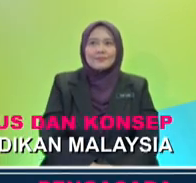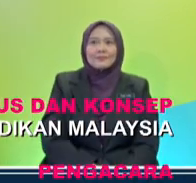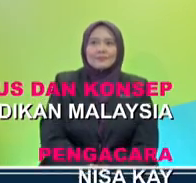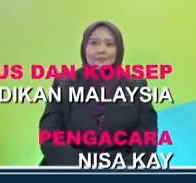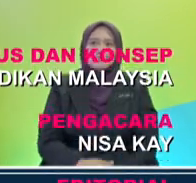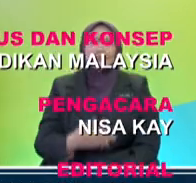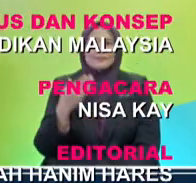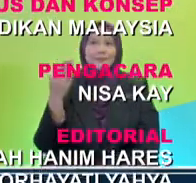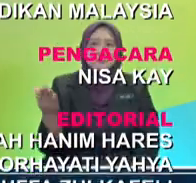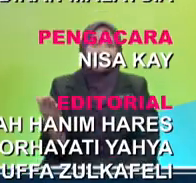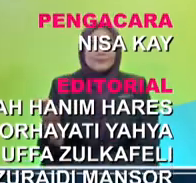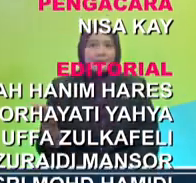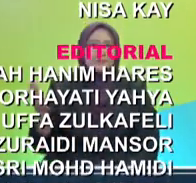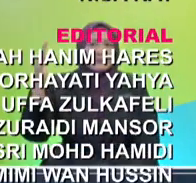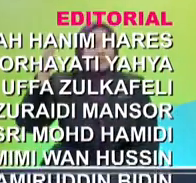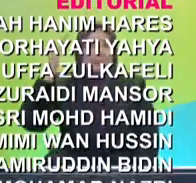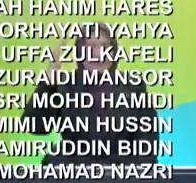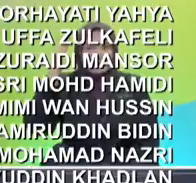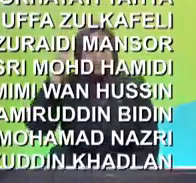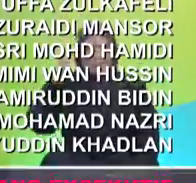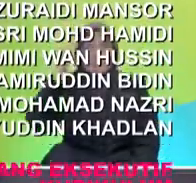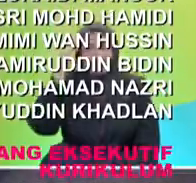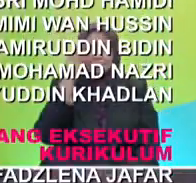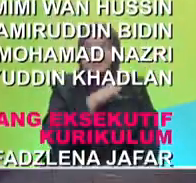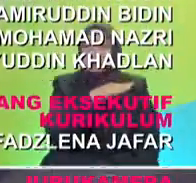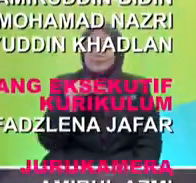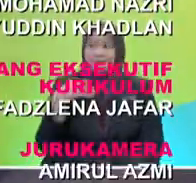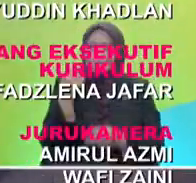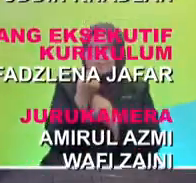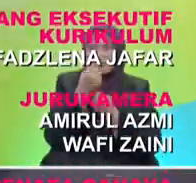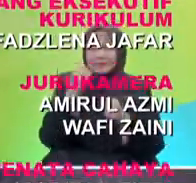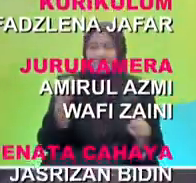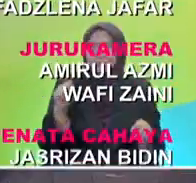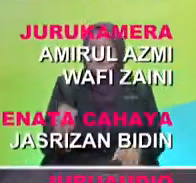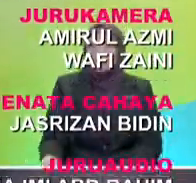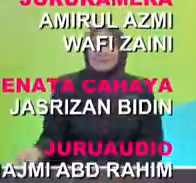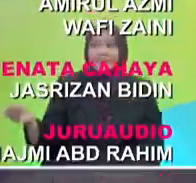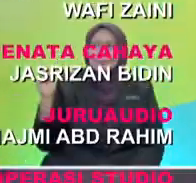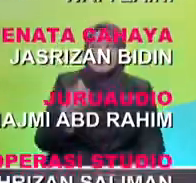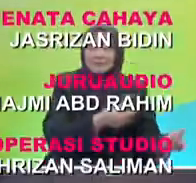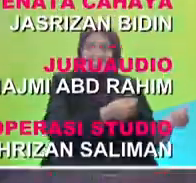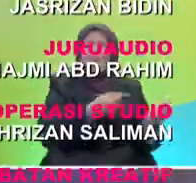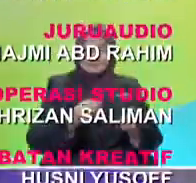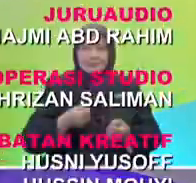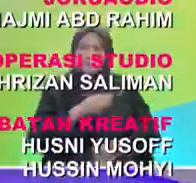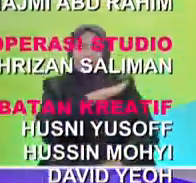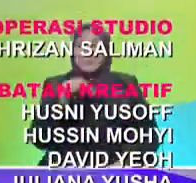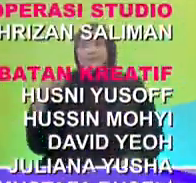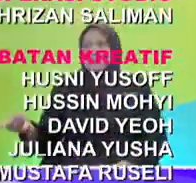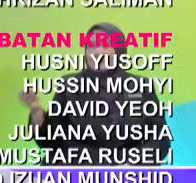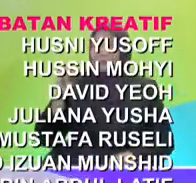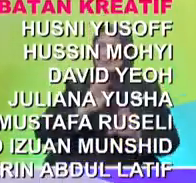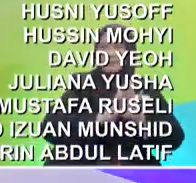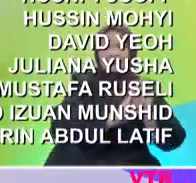harap kamu tahu dan sedia daya tarikkan